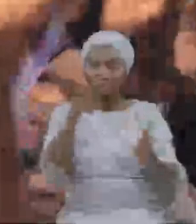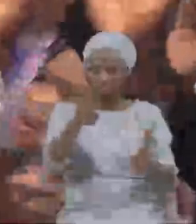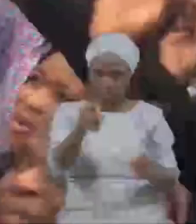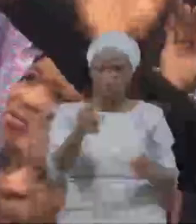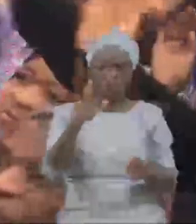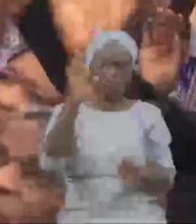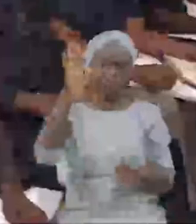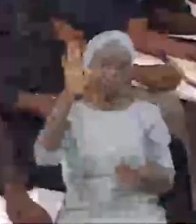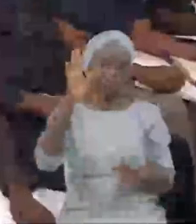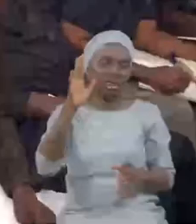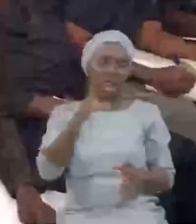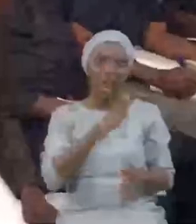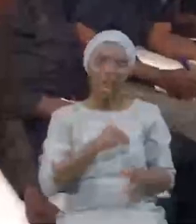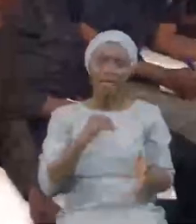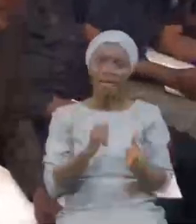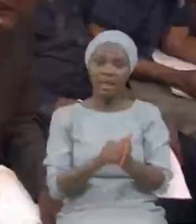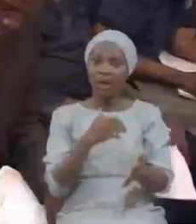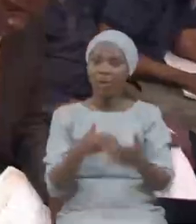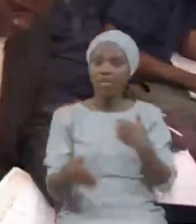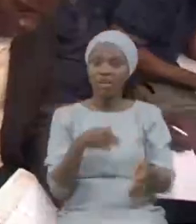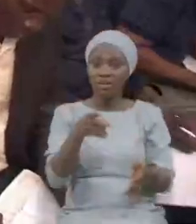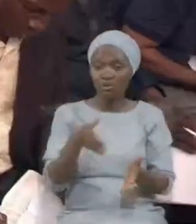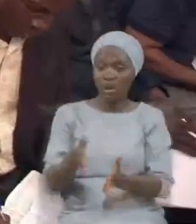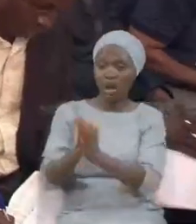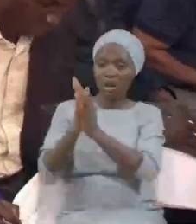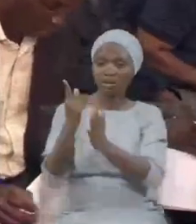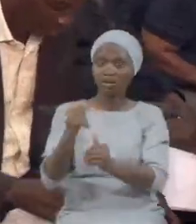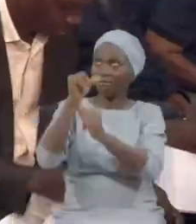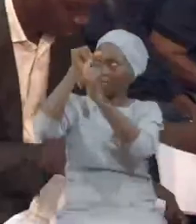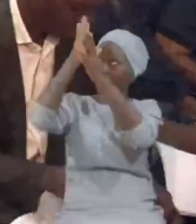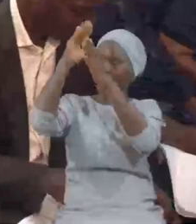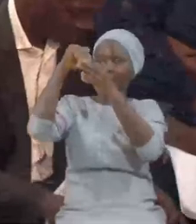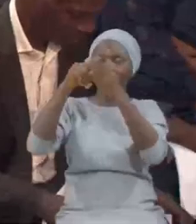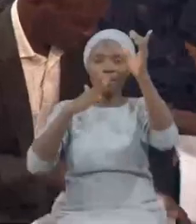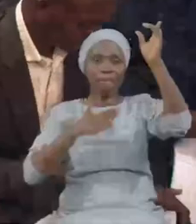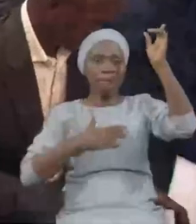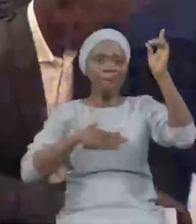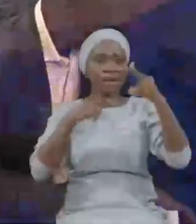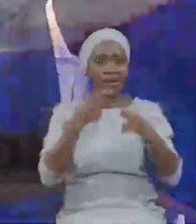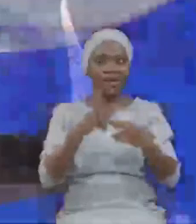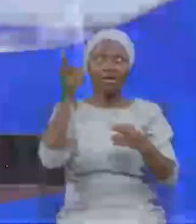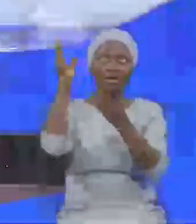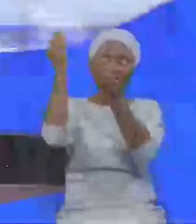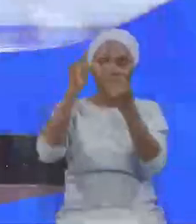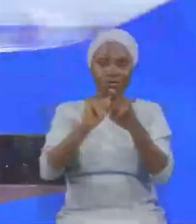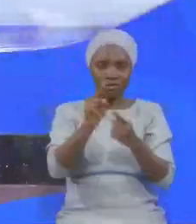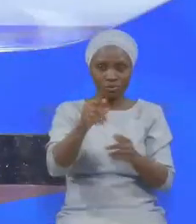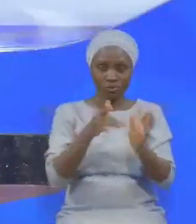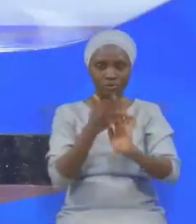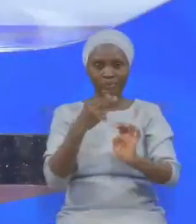ce que vous demanderez au Père en mon nom, il vous le donne.